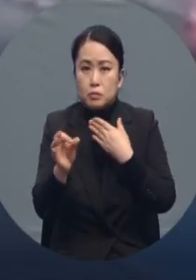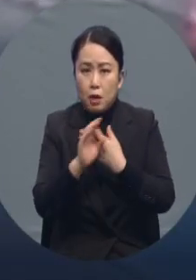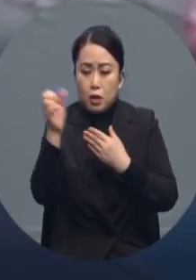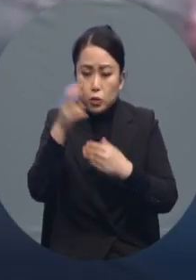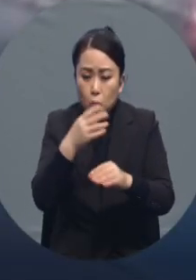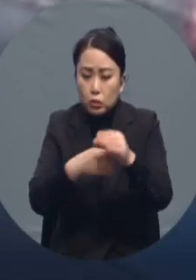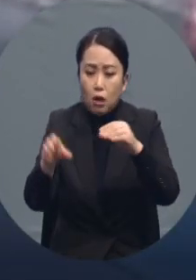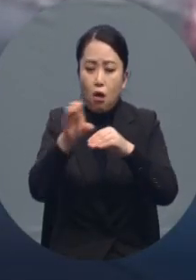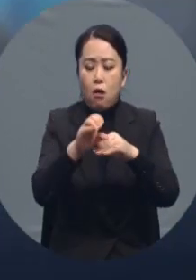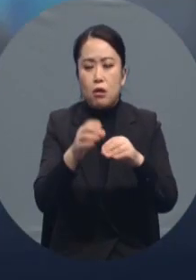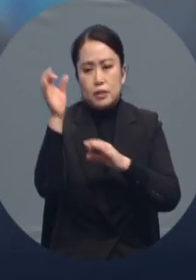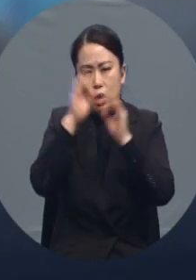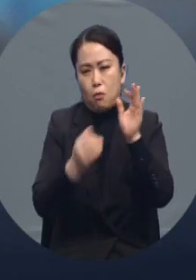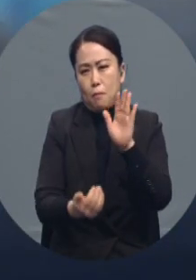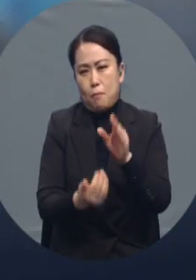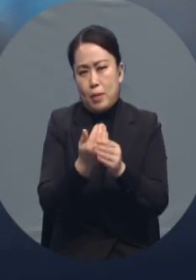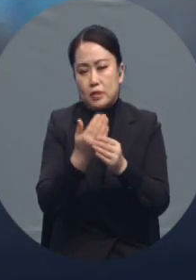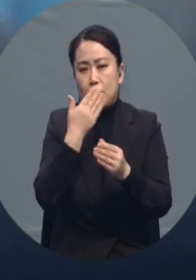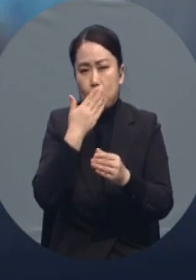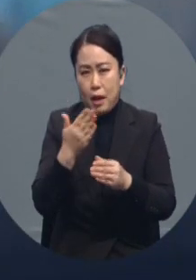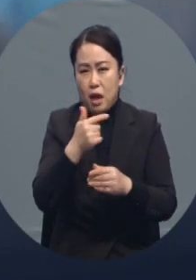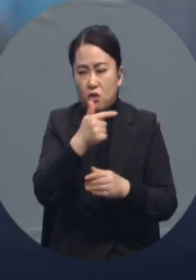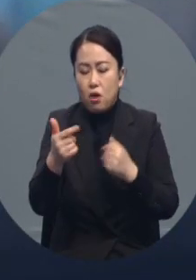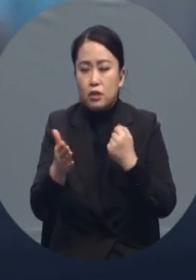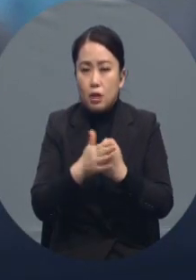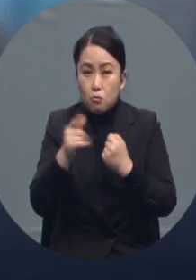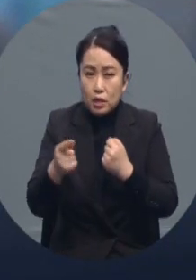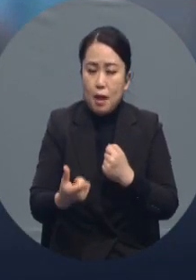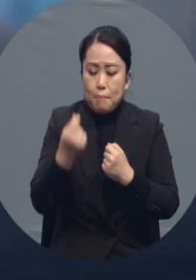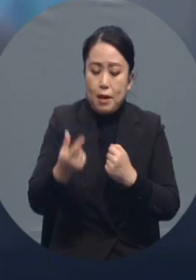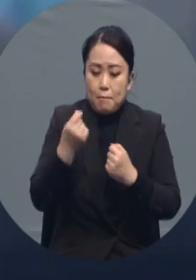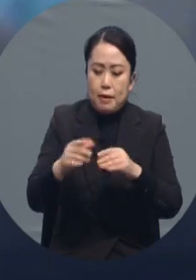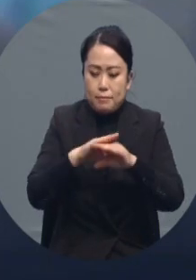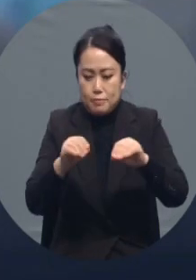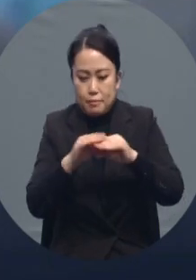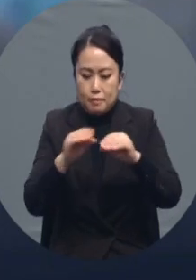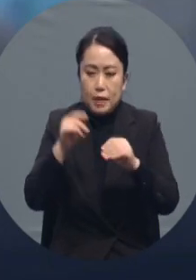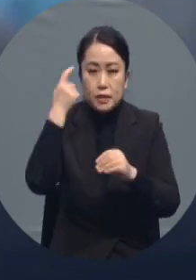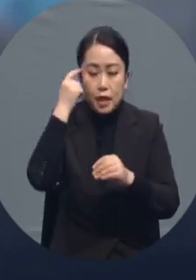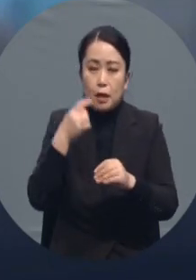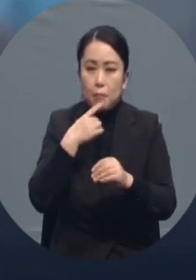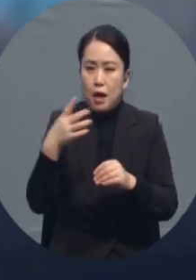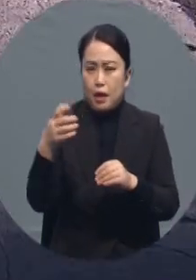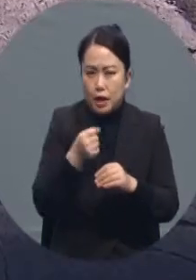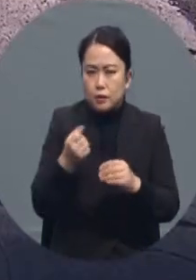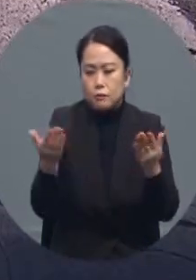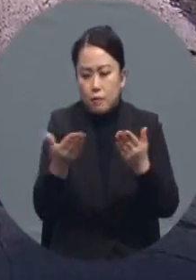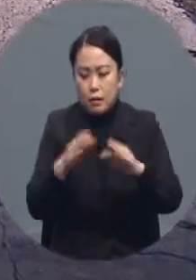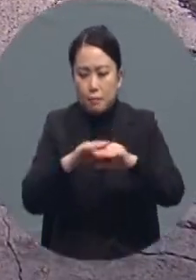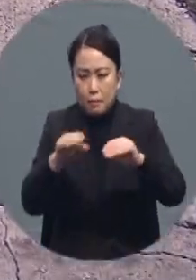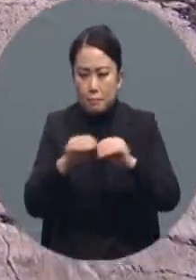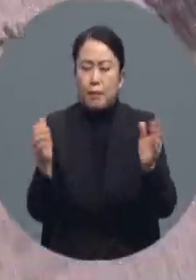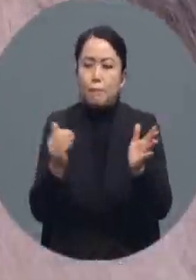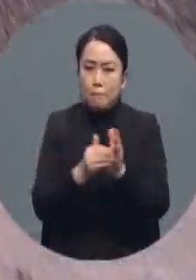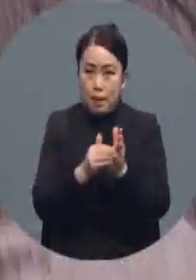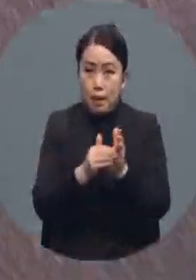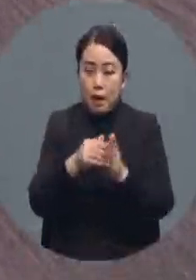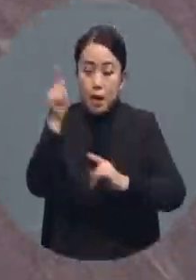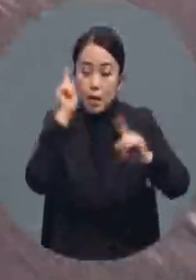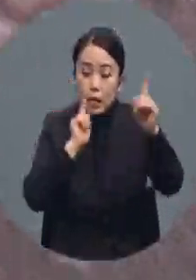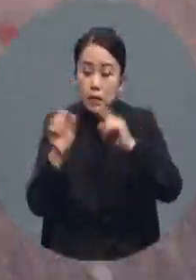때문에 현장 상황을 본 순간 빨리 대처를 해야겠다는 생각만으로 현장으로 달려갔던 것 같습니다 다친